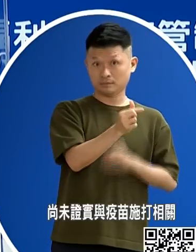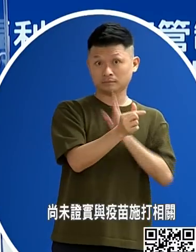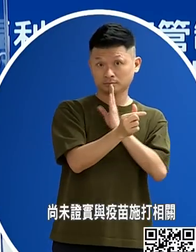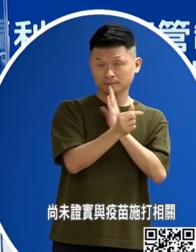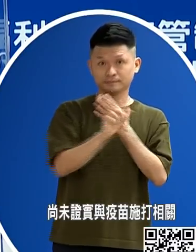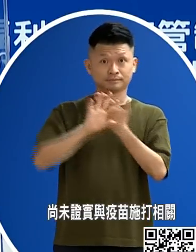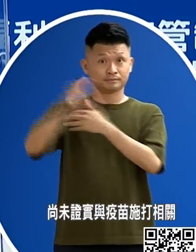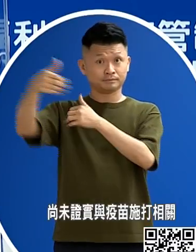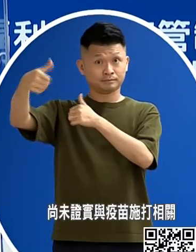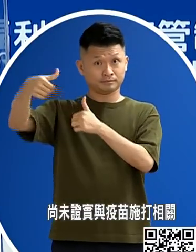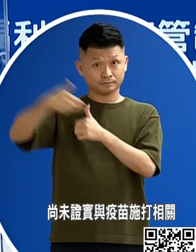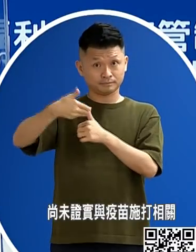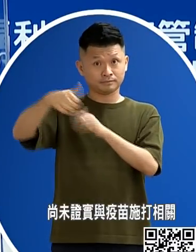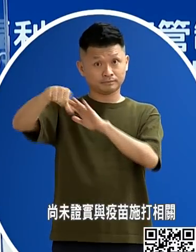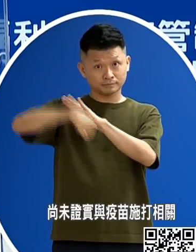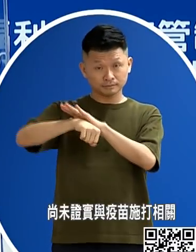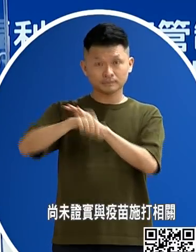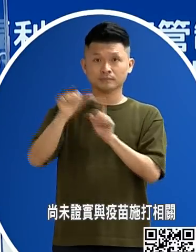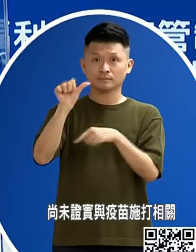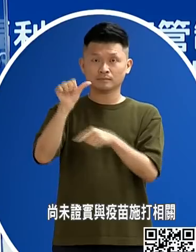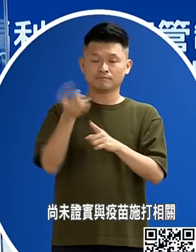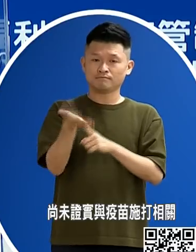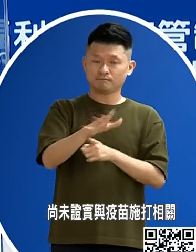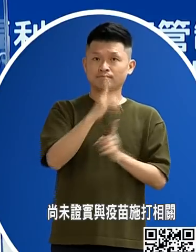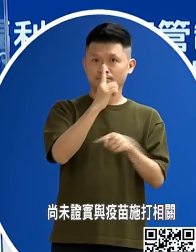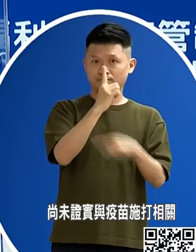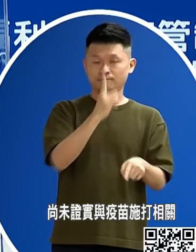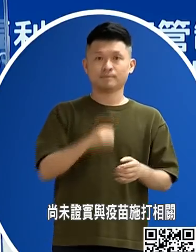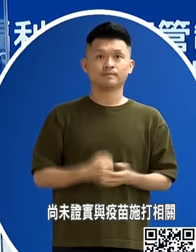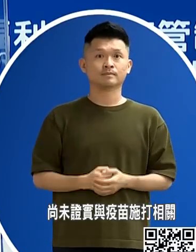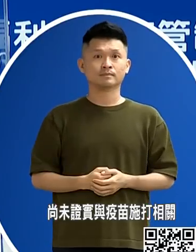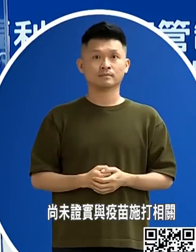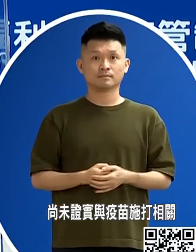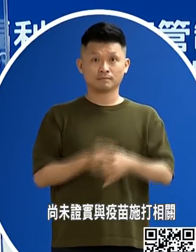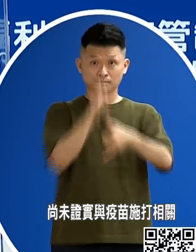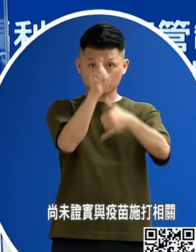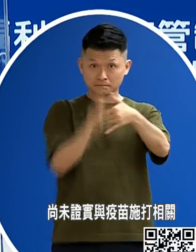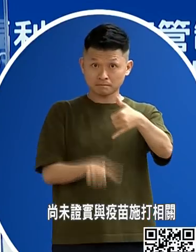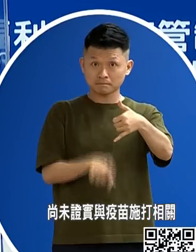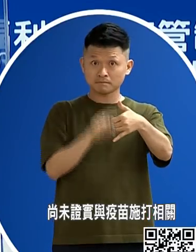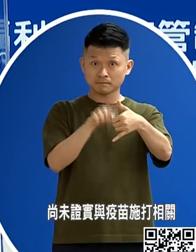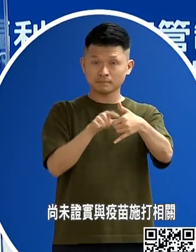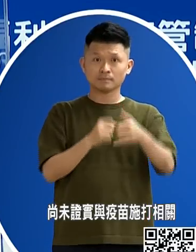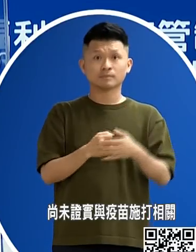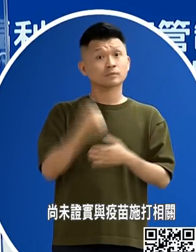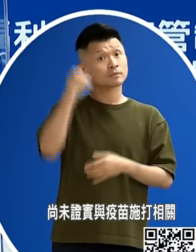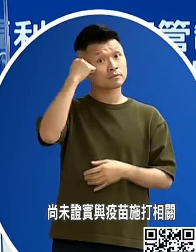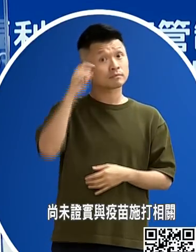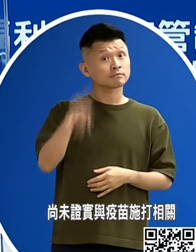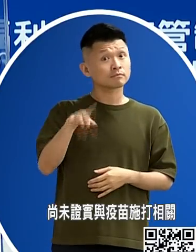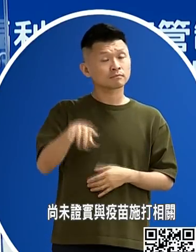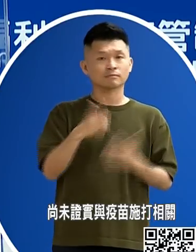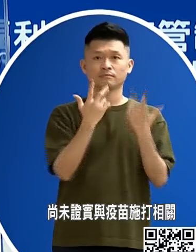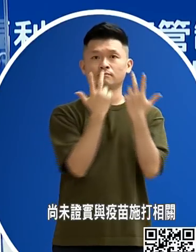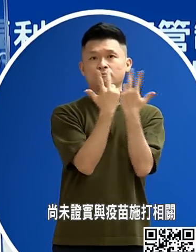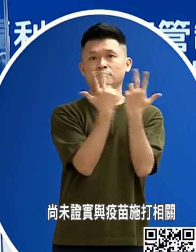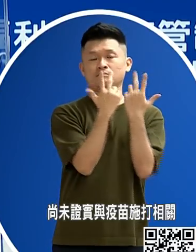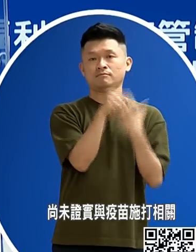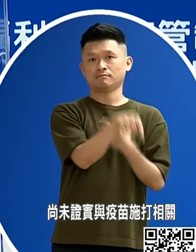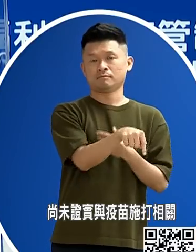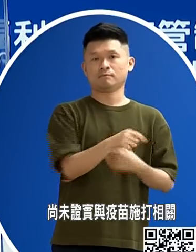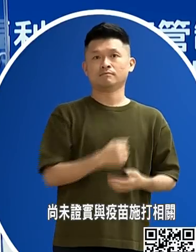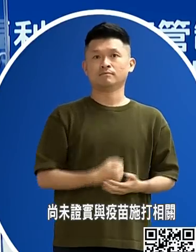然后境外移入是5例，那死亡个案是1例，那这个案例是在居住的地方是在新北市，